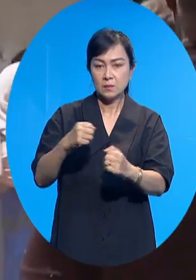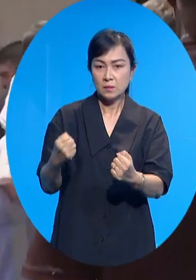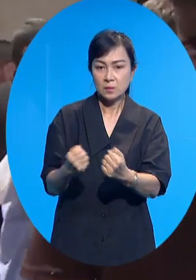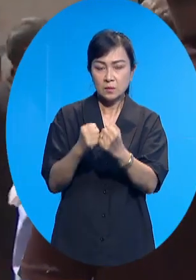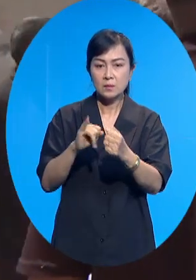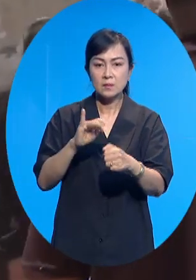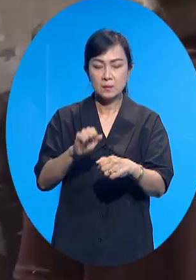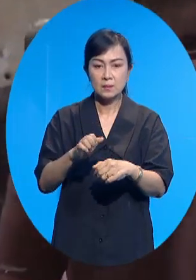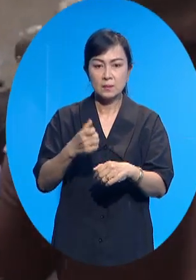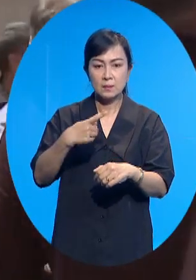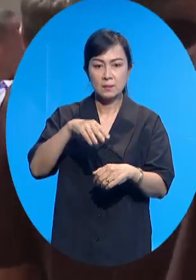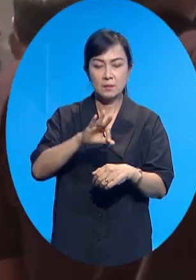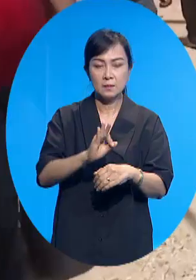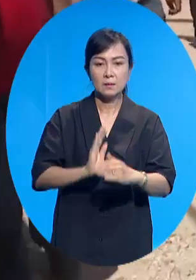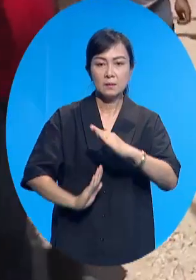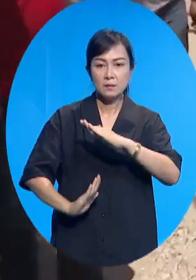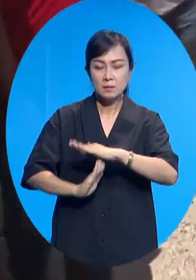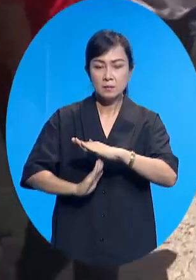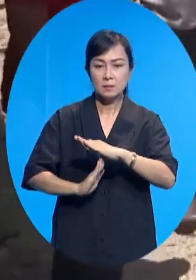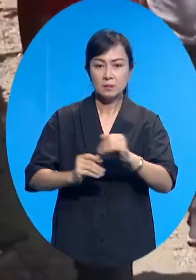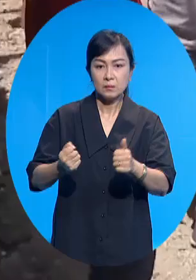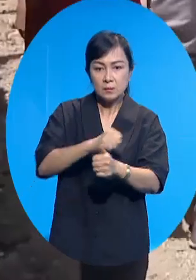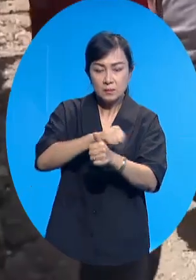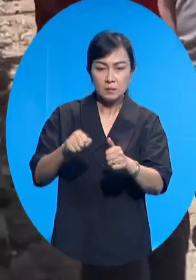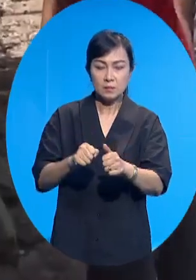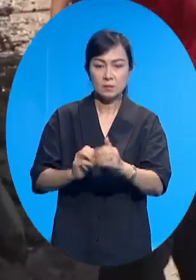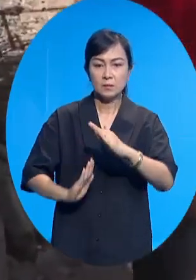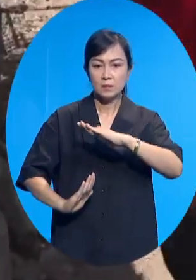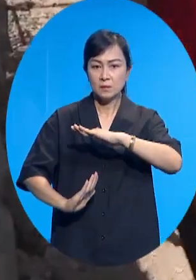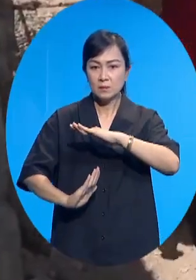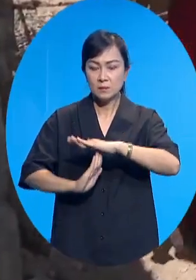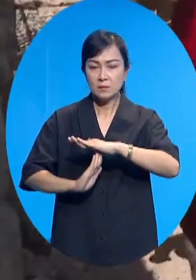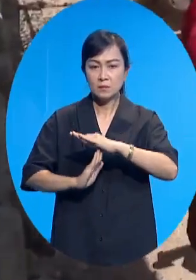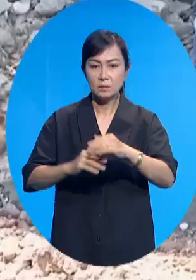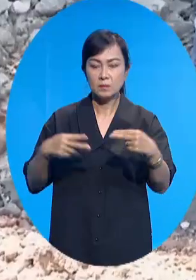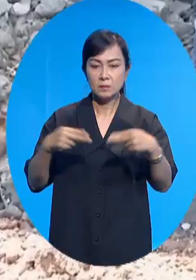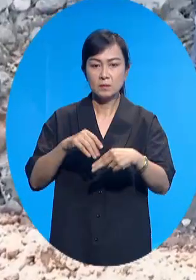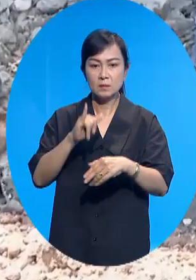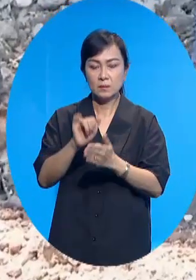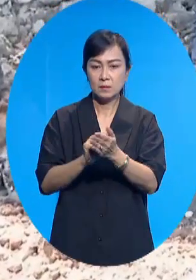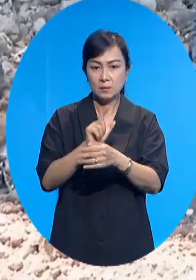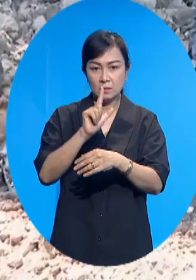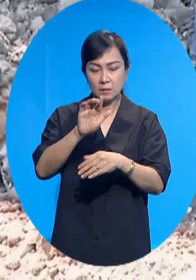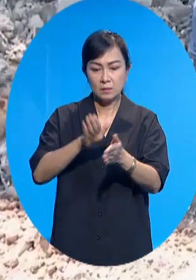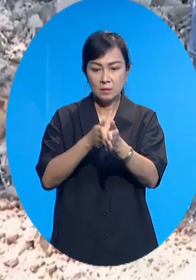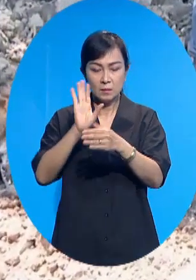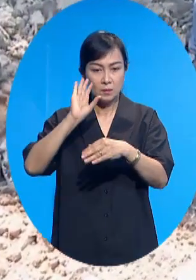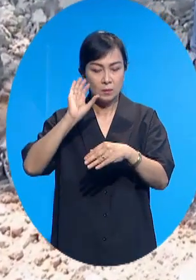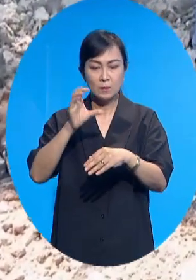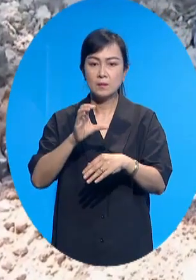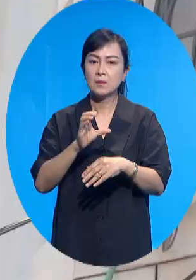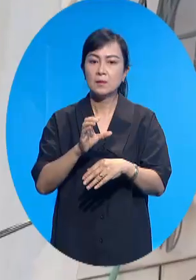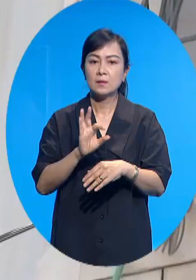đột Israel-Palestine, chấm dứt vòng xoáy bạo lực, chấm dứt việc chiếm đóng. Trước đó, hôm 6 tháng 7, Tổng thư ký Liên Hợp Quốc